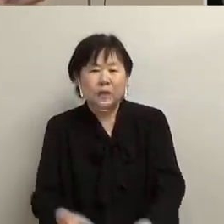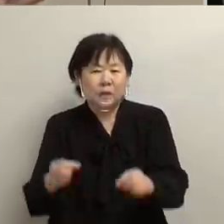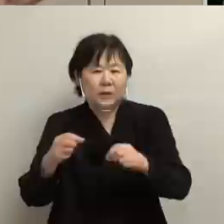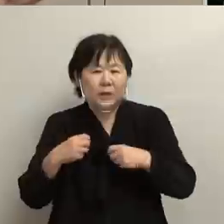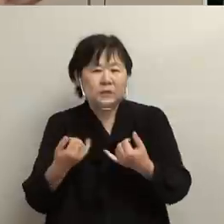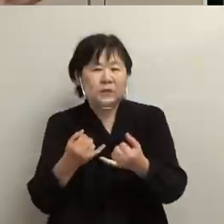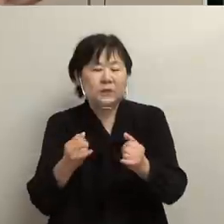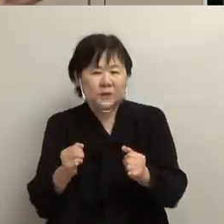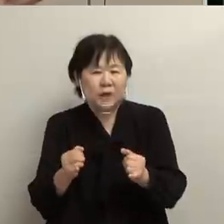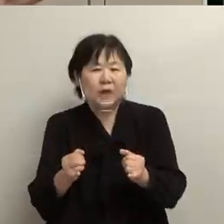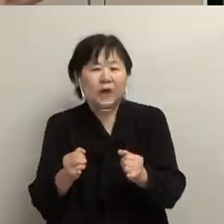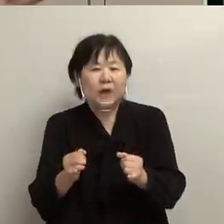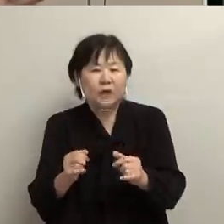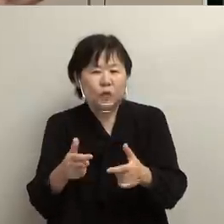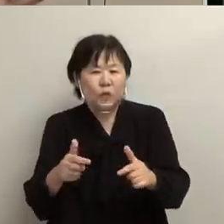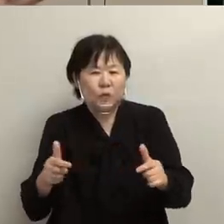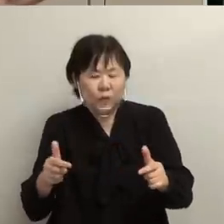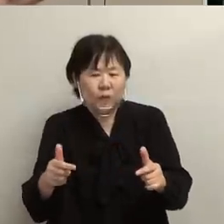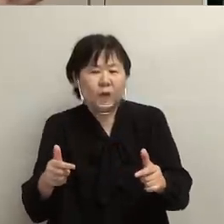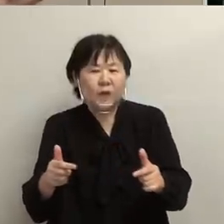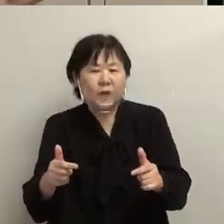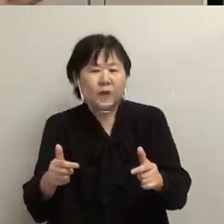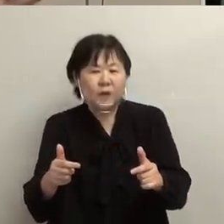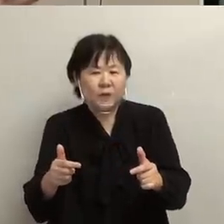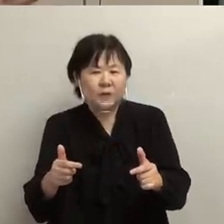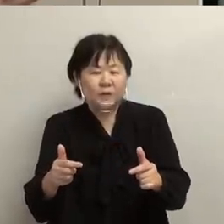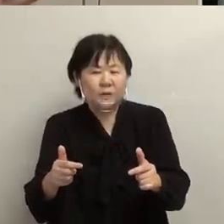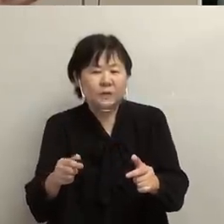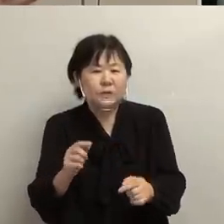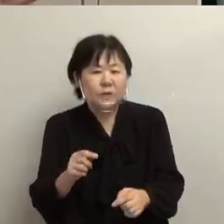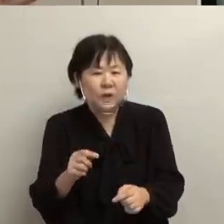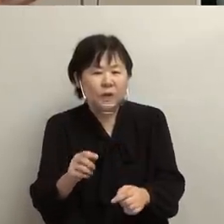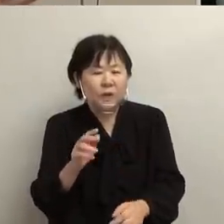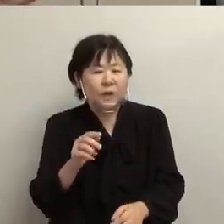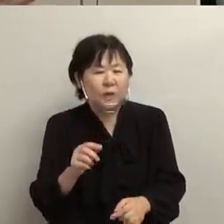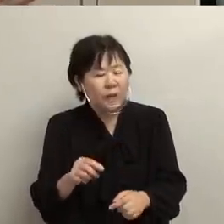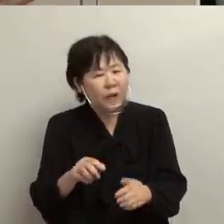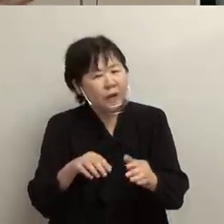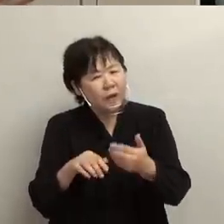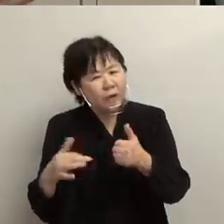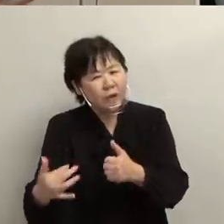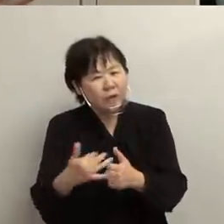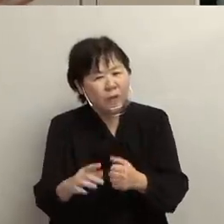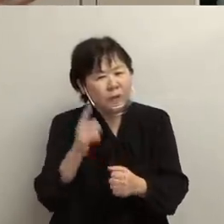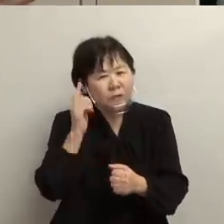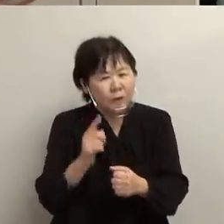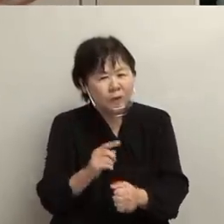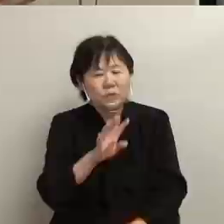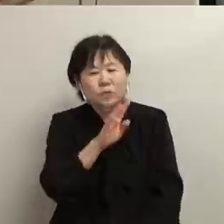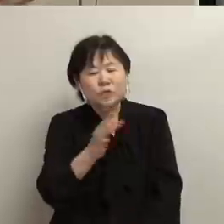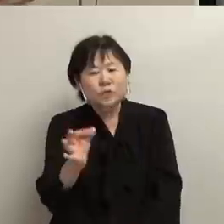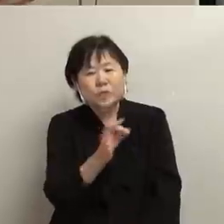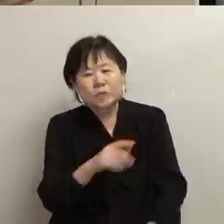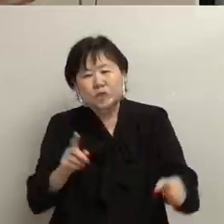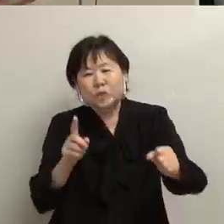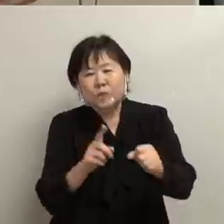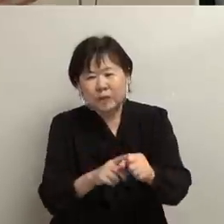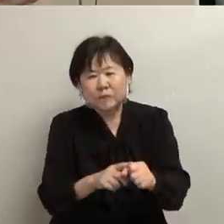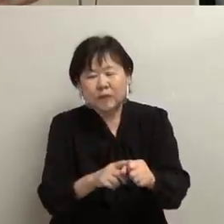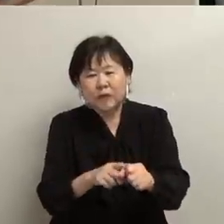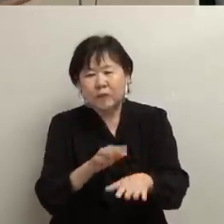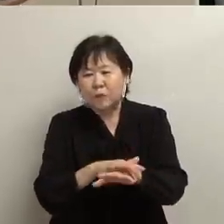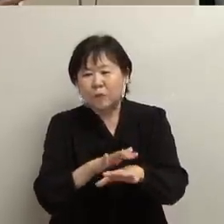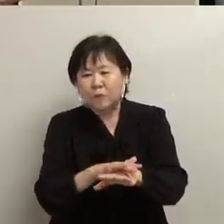の数のその急増が影響しているのかまあそうだとしたらその今後小園4割を目指して何か対策をするのか何を考えを